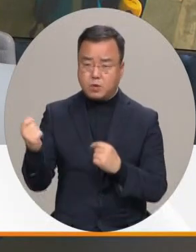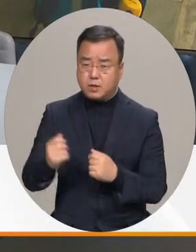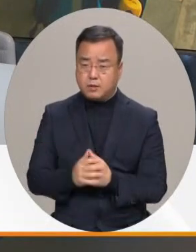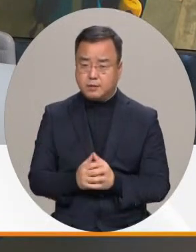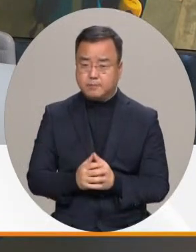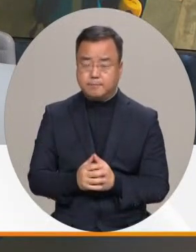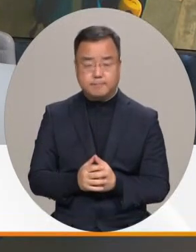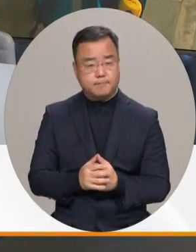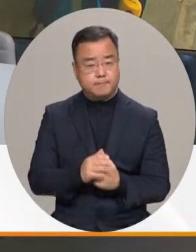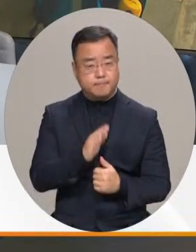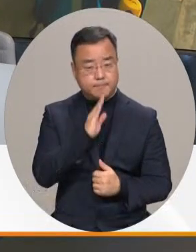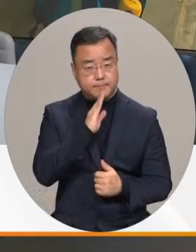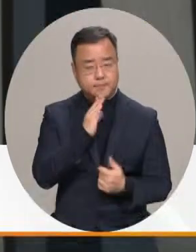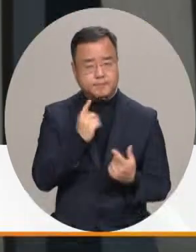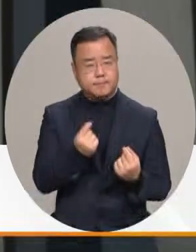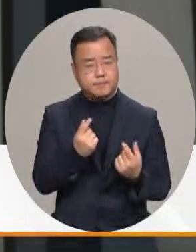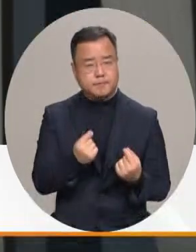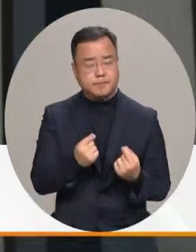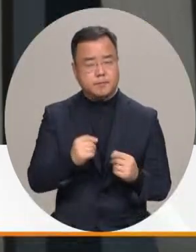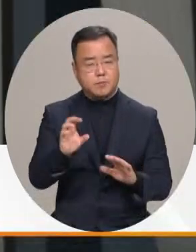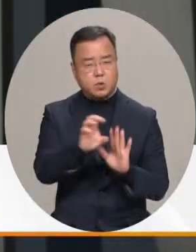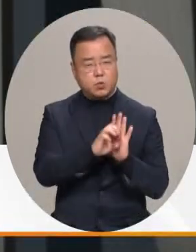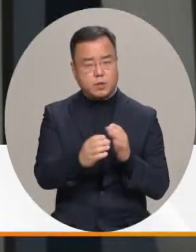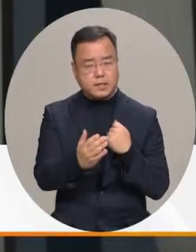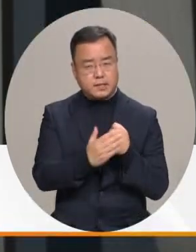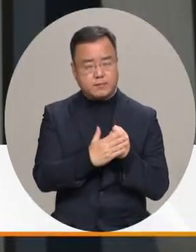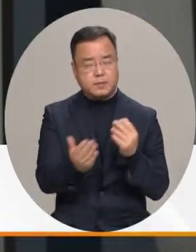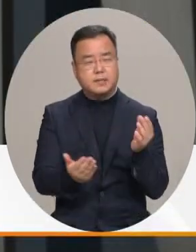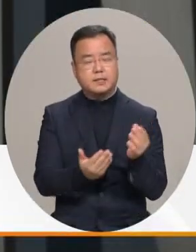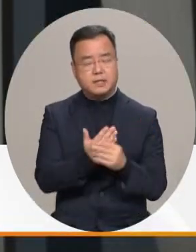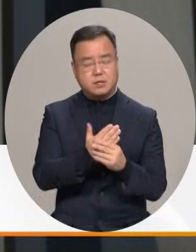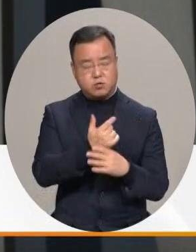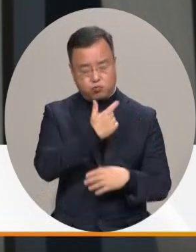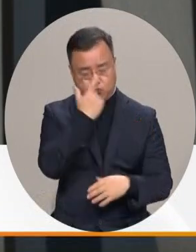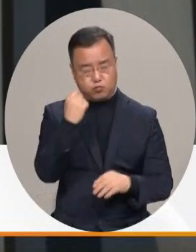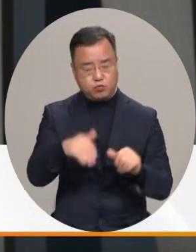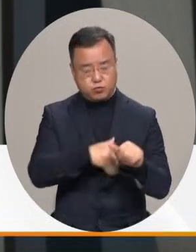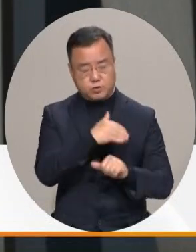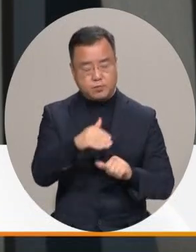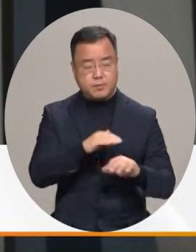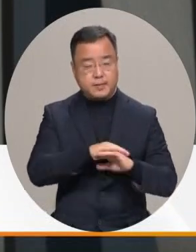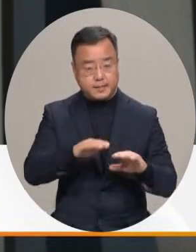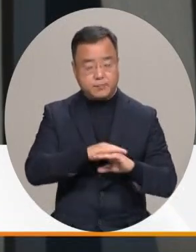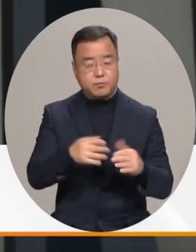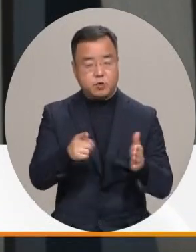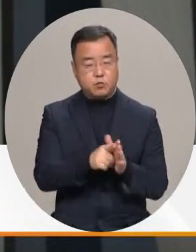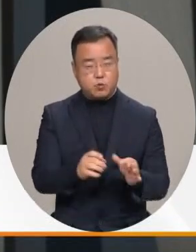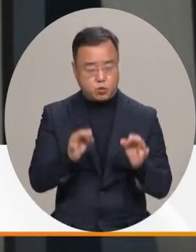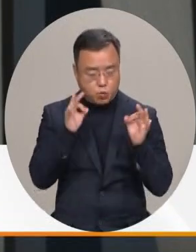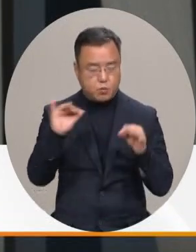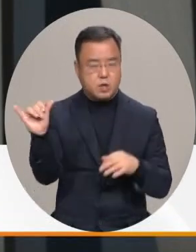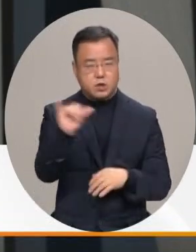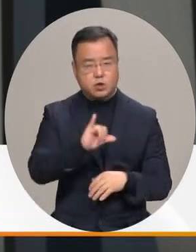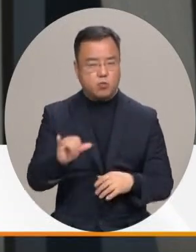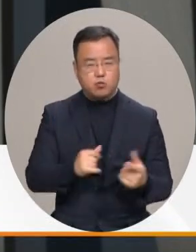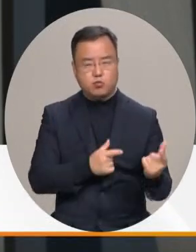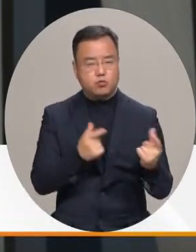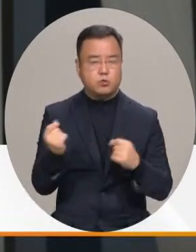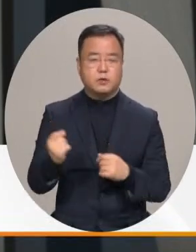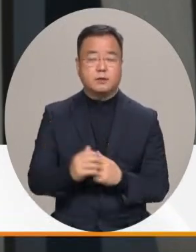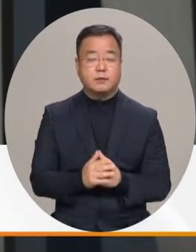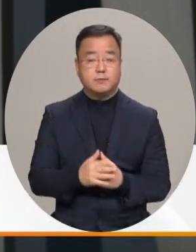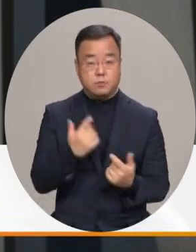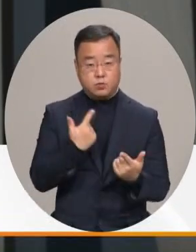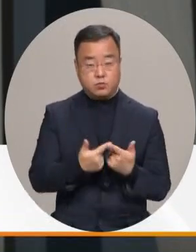네말 말씀드렸듯 코로나로 생긴 학습 결손을 회복하기 위한 교육 당국의 노력은 이미 전국적인 상황입니다